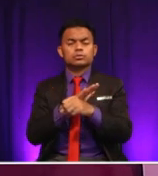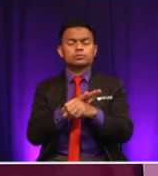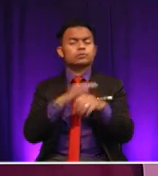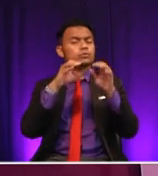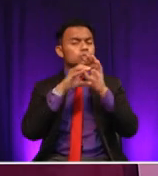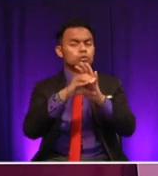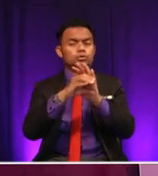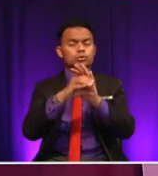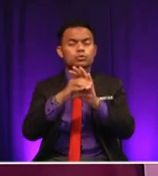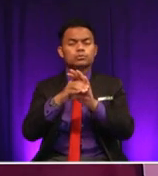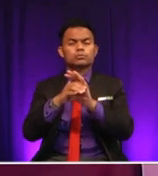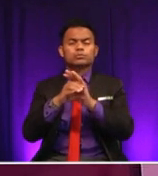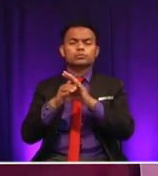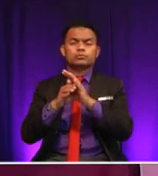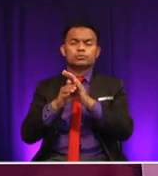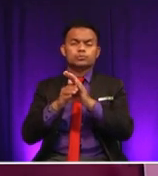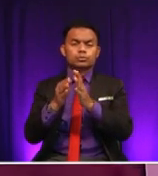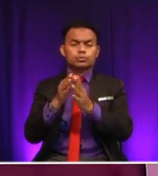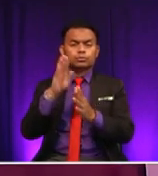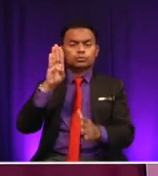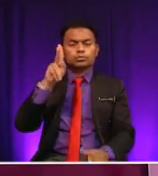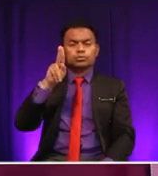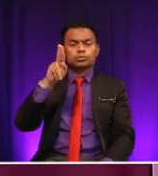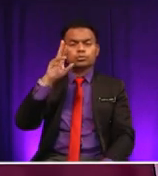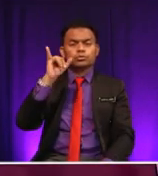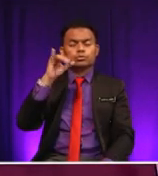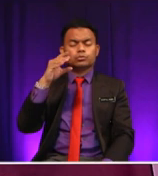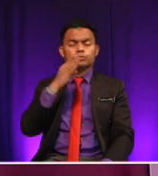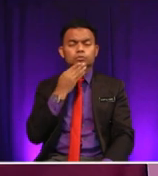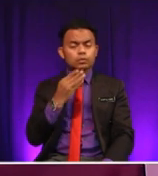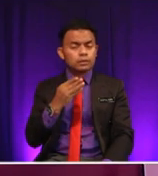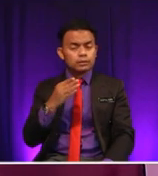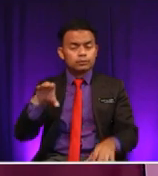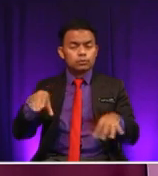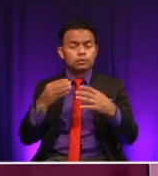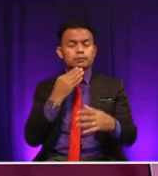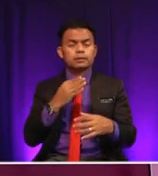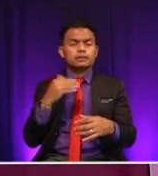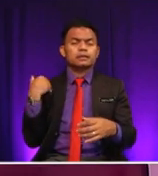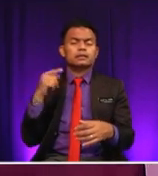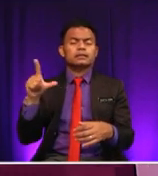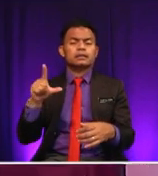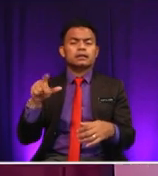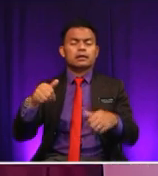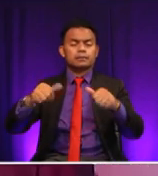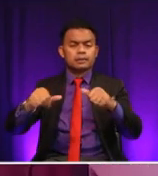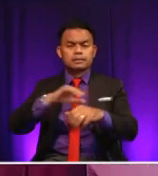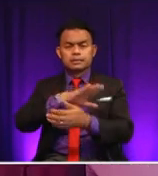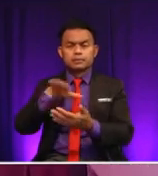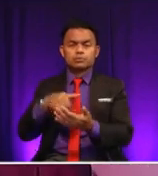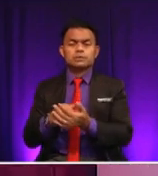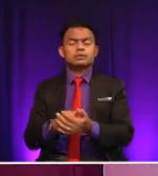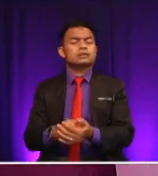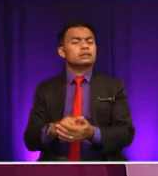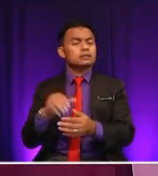kalau yang serangkap tetapi dalam buku teks nilai insan yang murid-murid kaji di tingkat kelima adalah gurindam yang terdiri dari pada